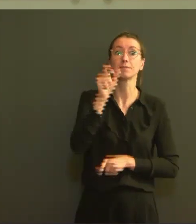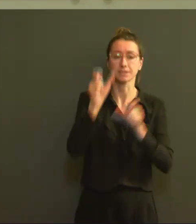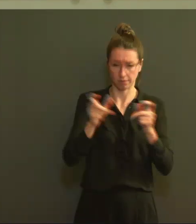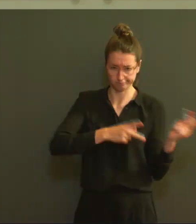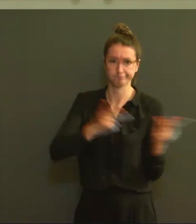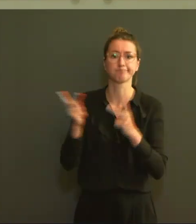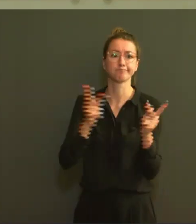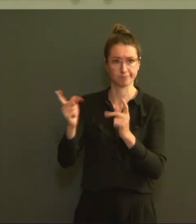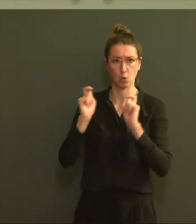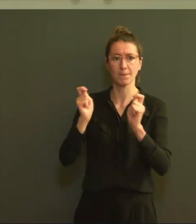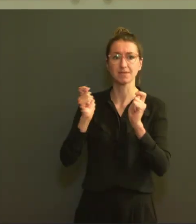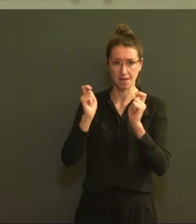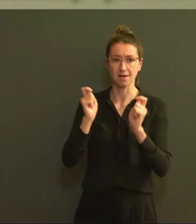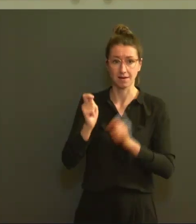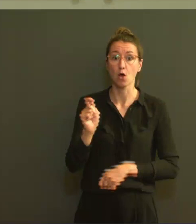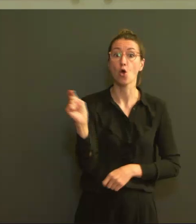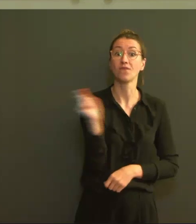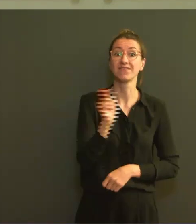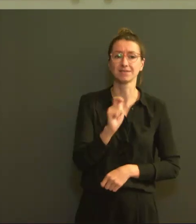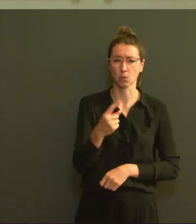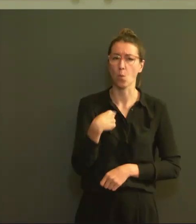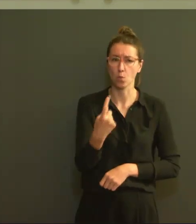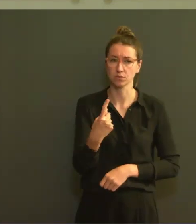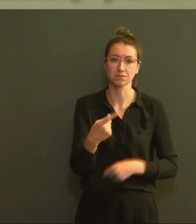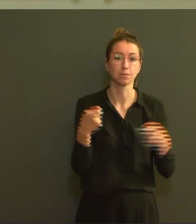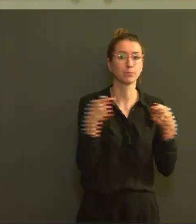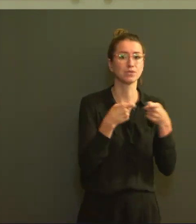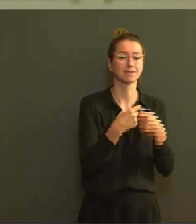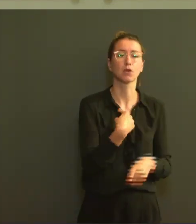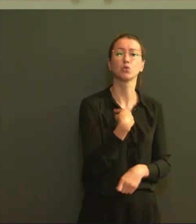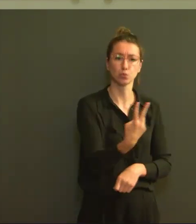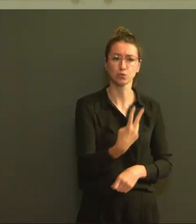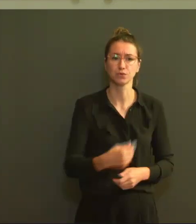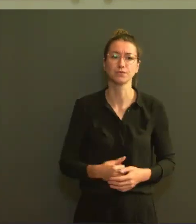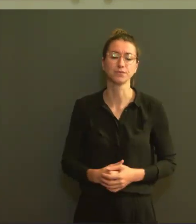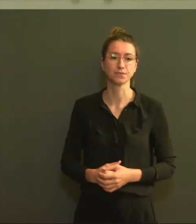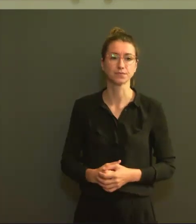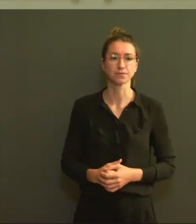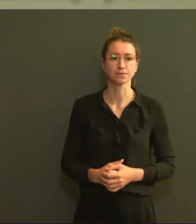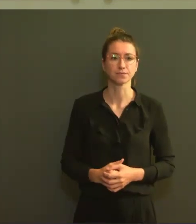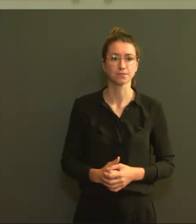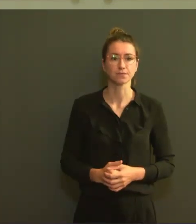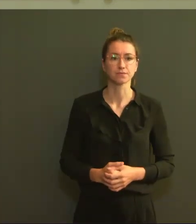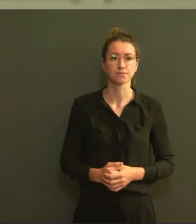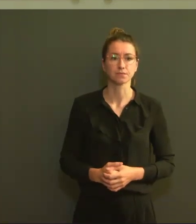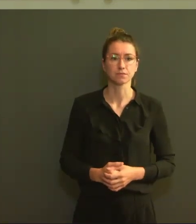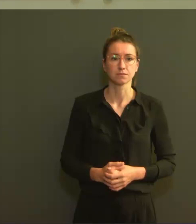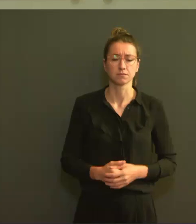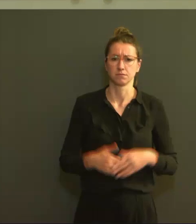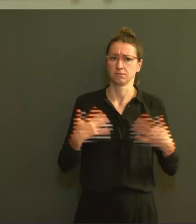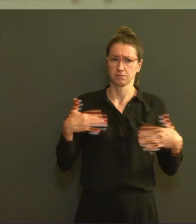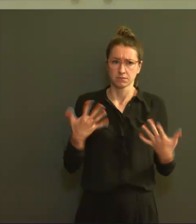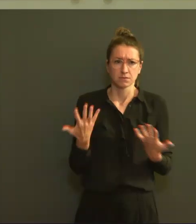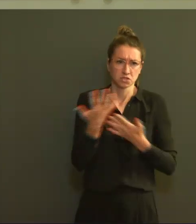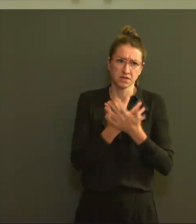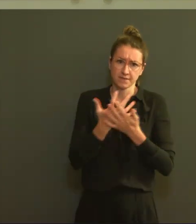11 à Anvers et 12 à Bruxelles-Capitale. C'est le plus grand nombre d'hospitalisations depuis fin